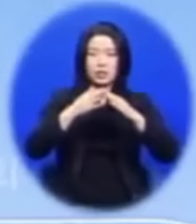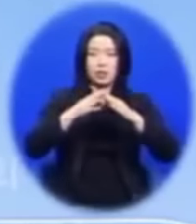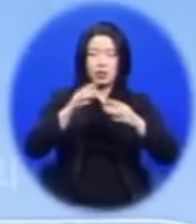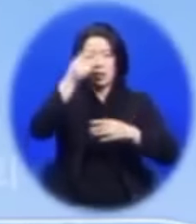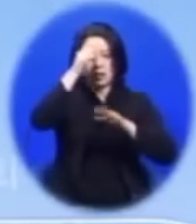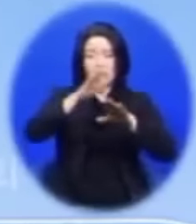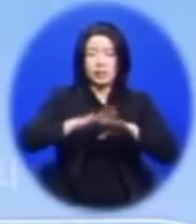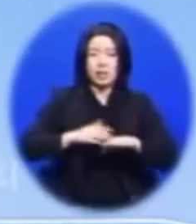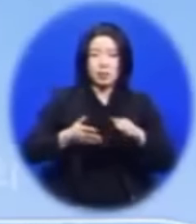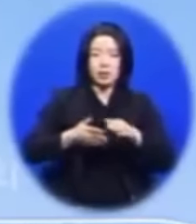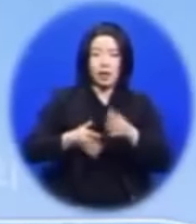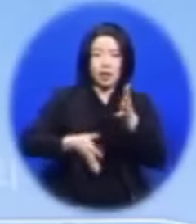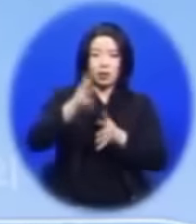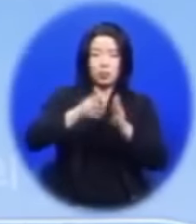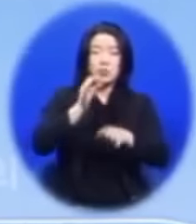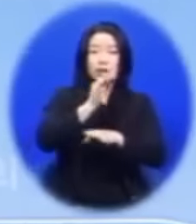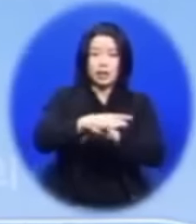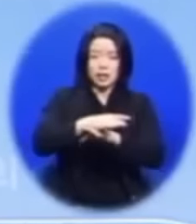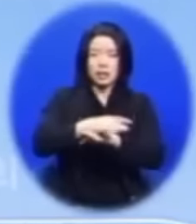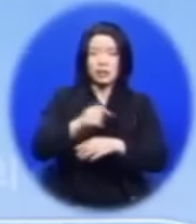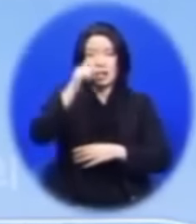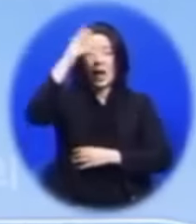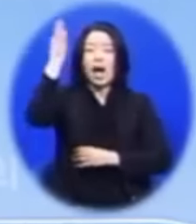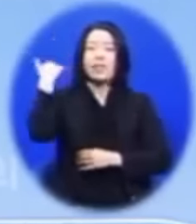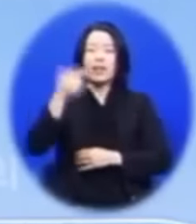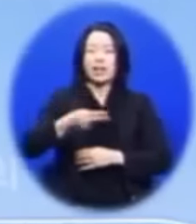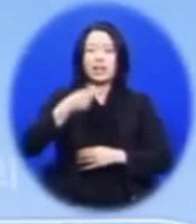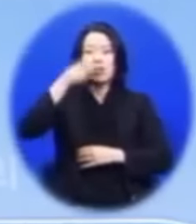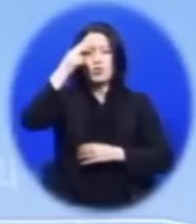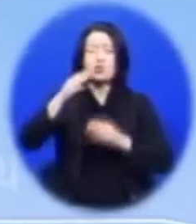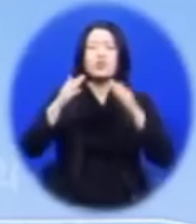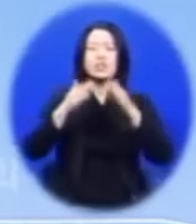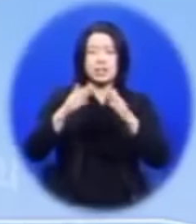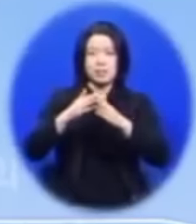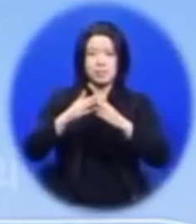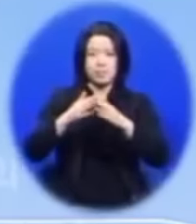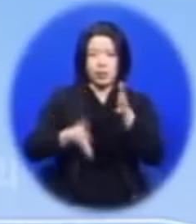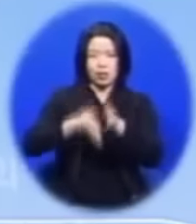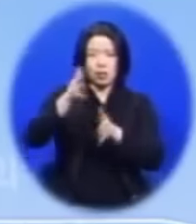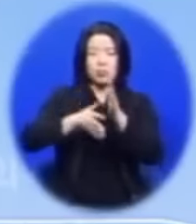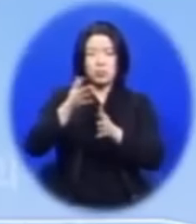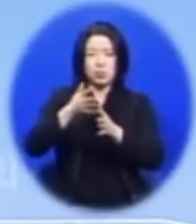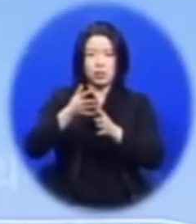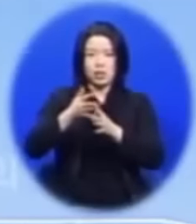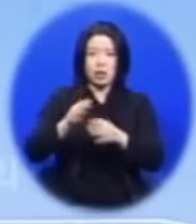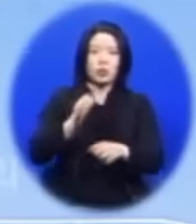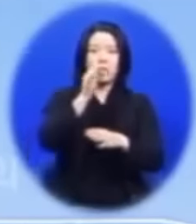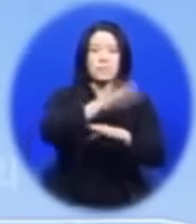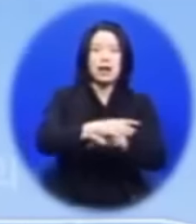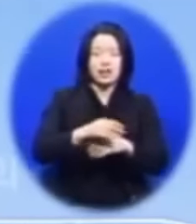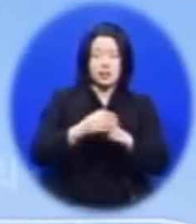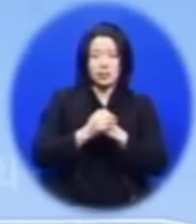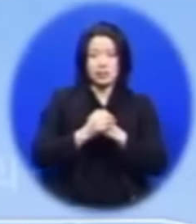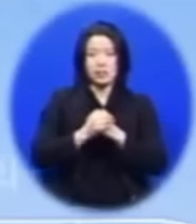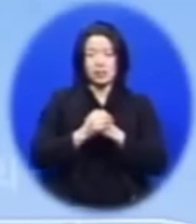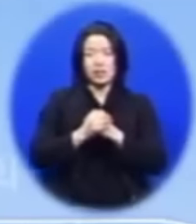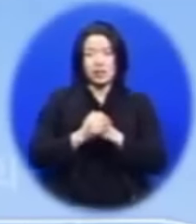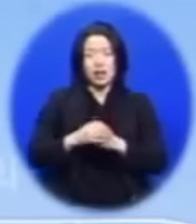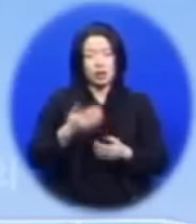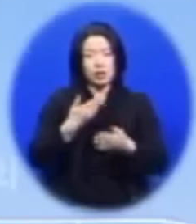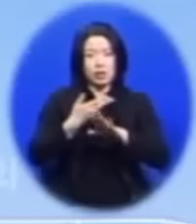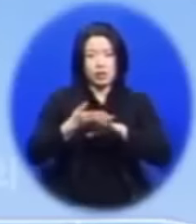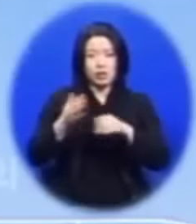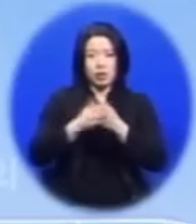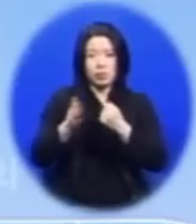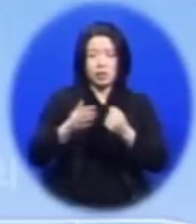건물이 술집으로 쓰던 건물이에요 술집 주인이 교회에다 건물을 팔은 겁니다 그래서 인테리어를